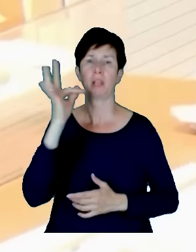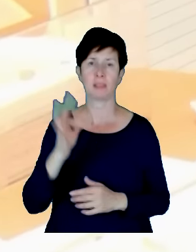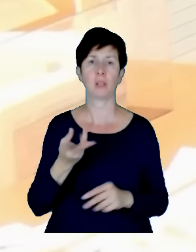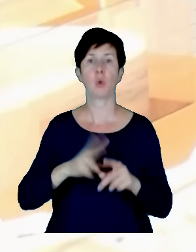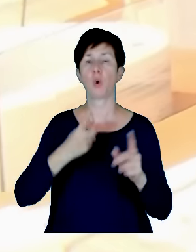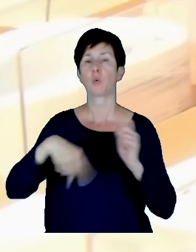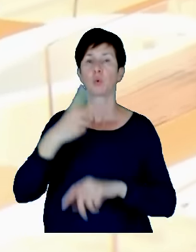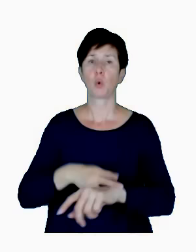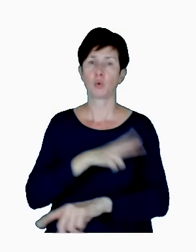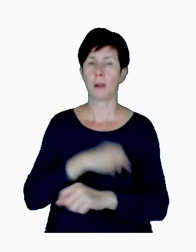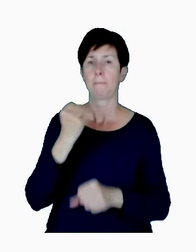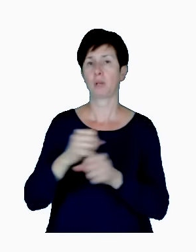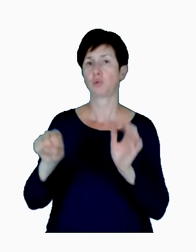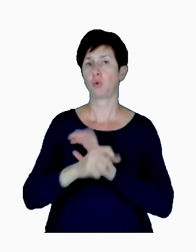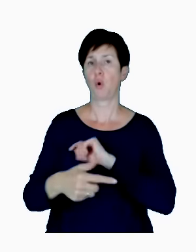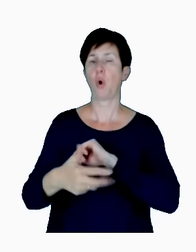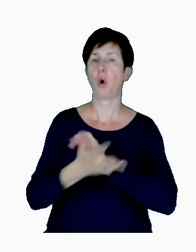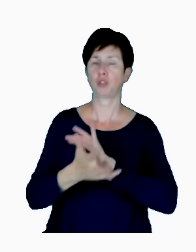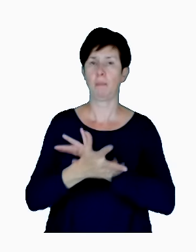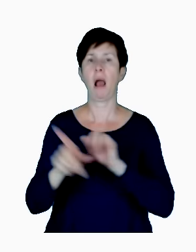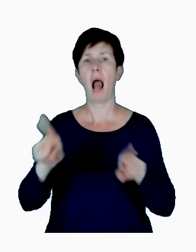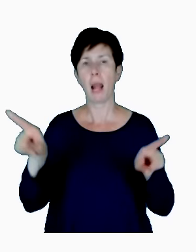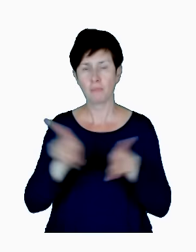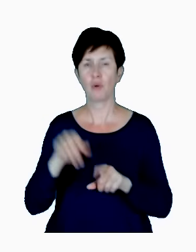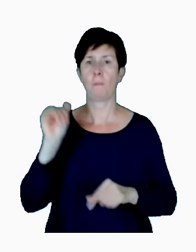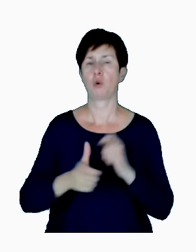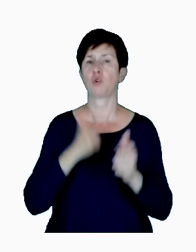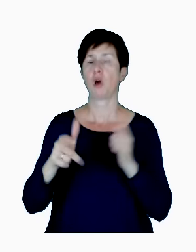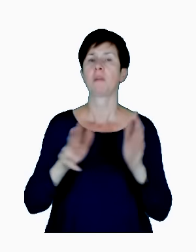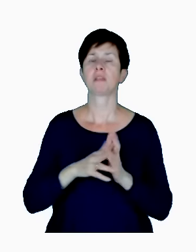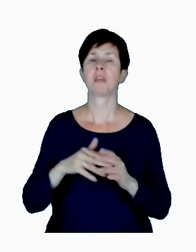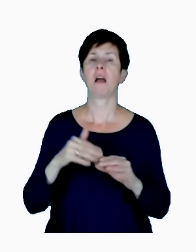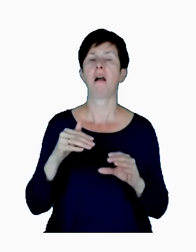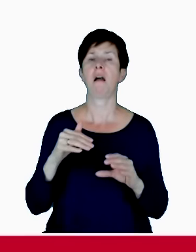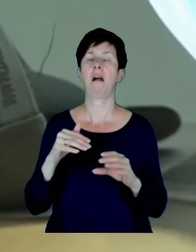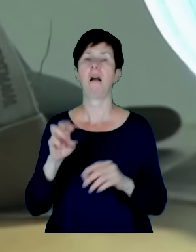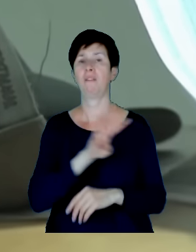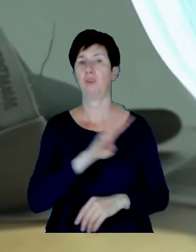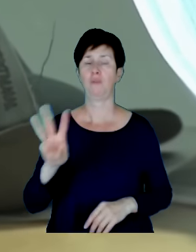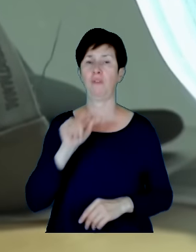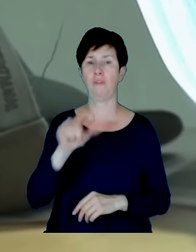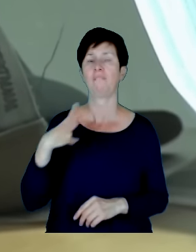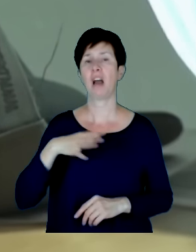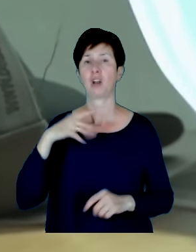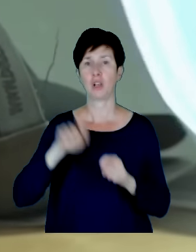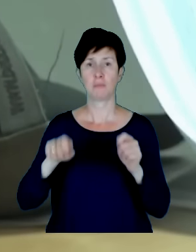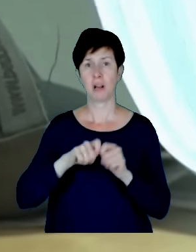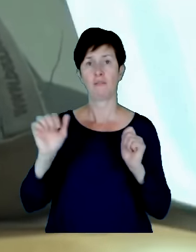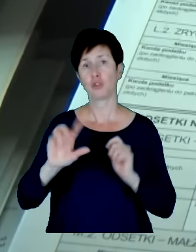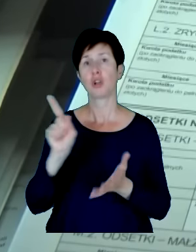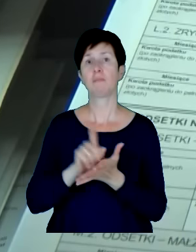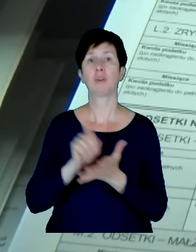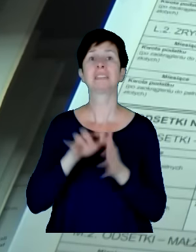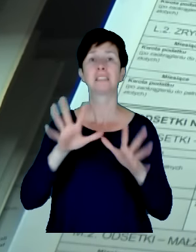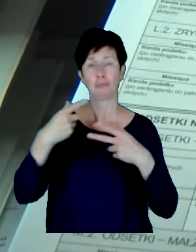18:00 PIT Można też złożyć na stronie podatkigov.pl warto sprawdzić czy fiskus odda nadpłacony podatek czy też podatnik powinien dopłacić do